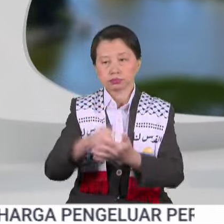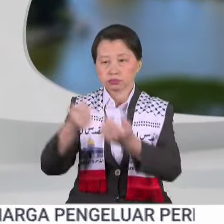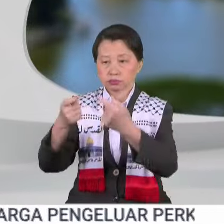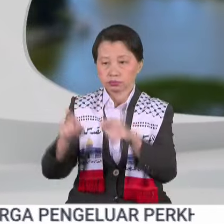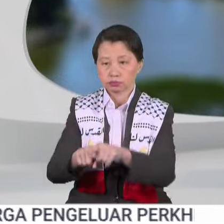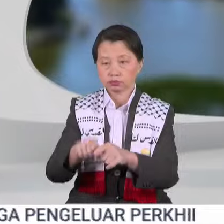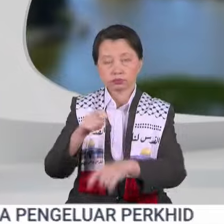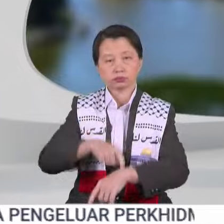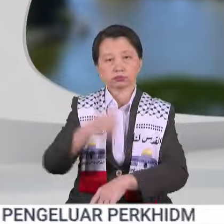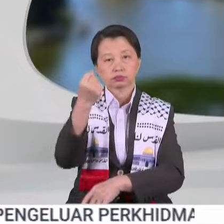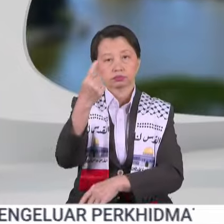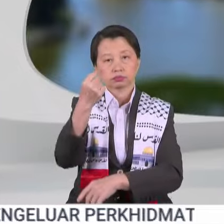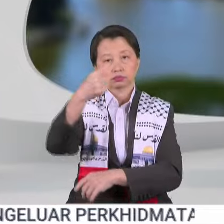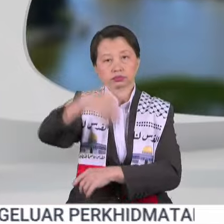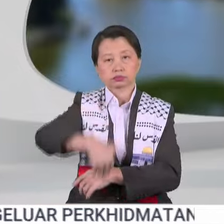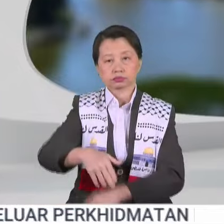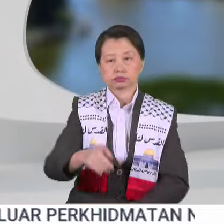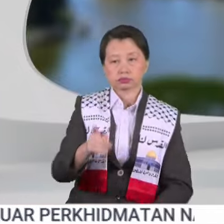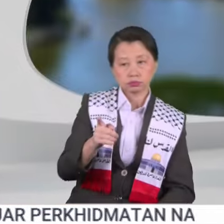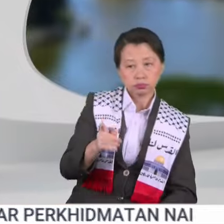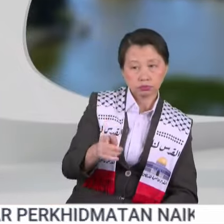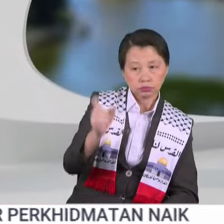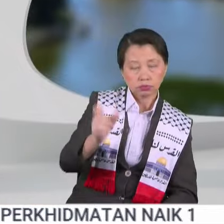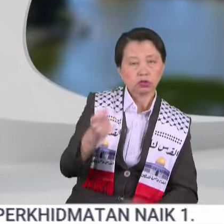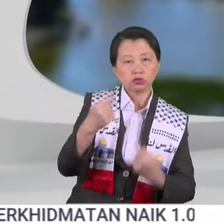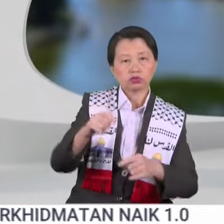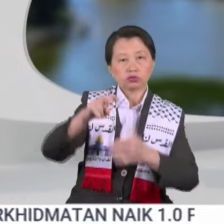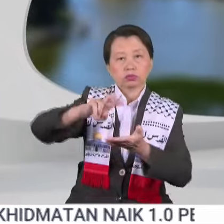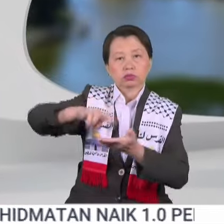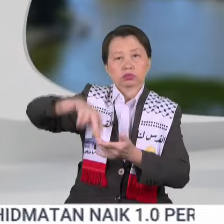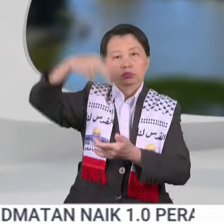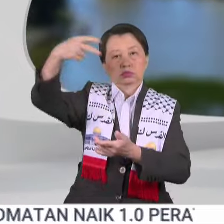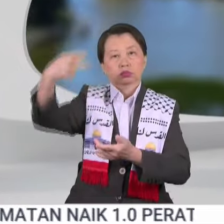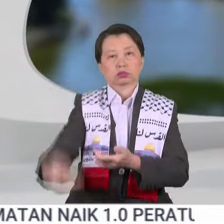insiden pukul 11 malam itu, mangsa dikatakan cuba